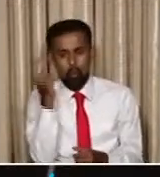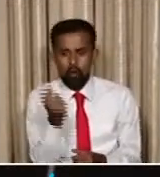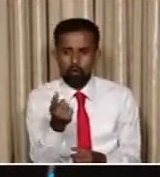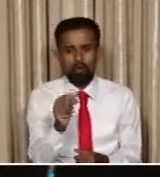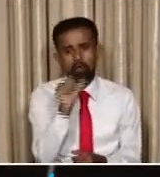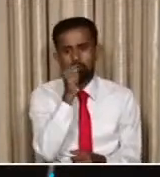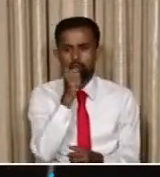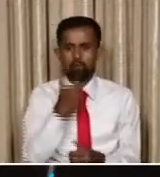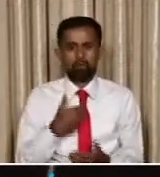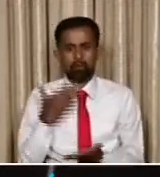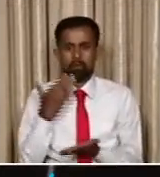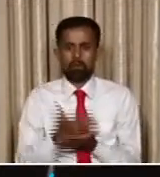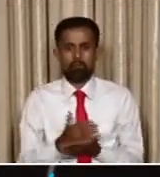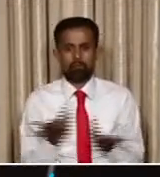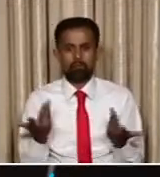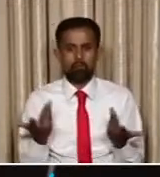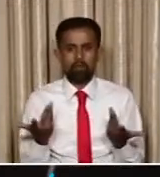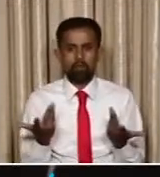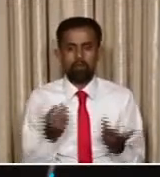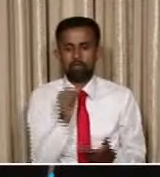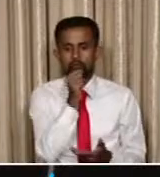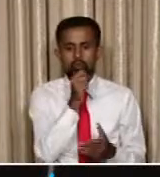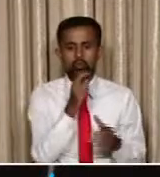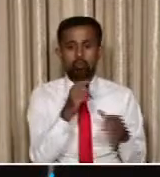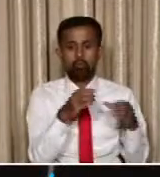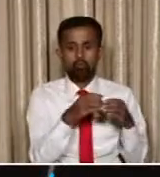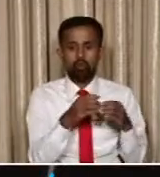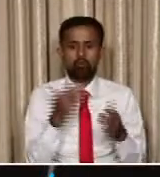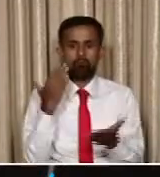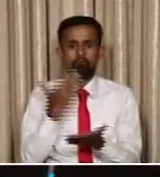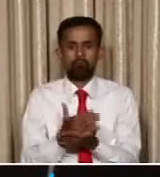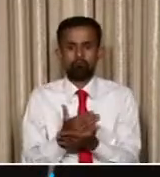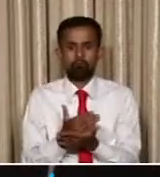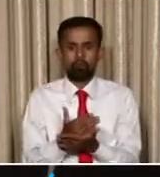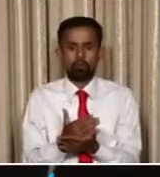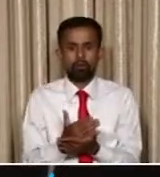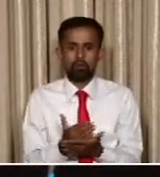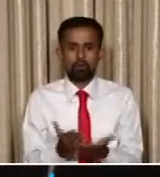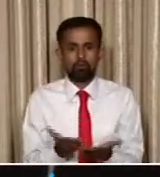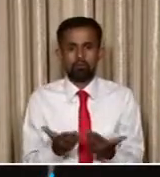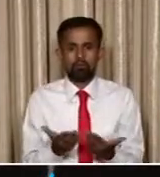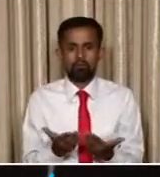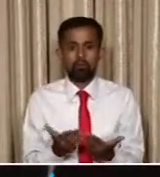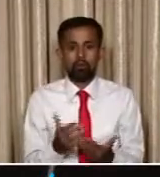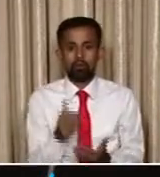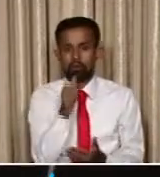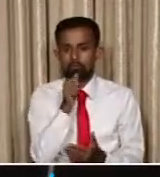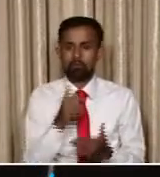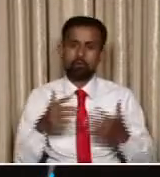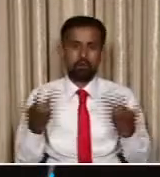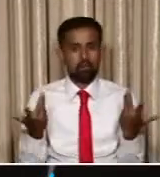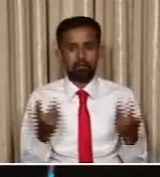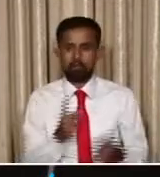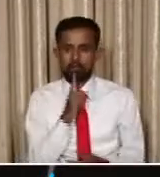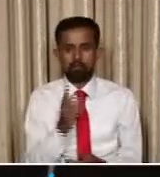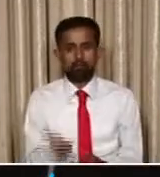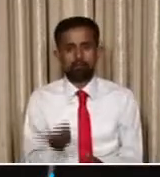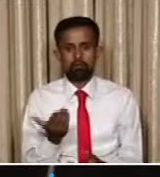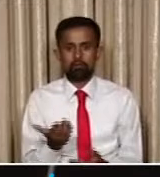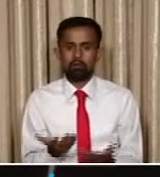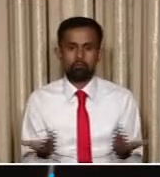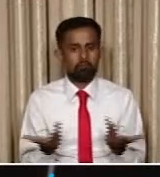නවත්තන්න බෑ. එහෙමනම් සුරාබදු එක වහලා දාලා සියලුම බාර් වහලා දාලා අපි එහෙම නවත්තලා දාමු ඒව ඇල්කොහොල් ඇත්තෙම නෑ කියලා රටේ. ඒක